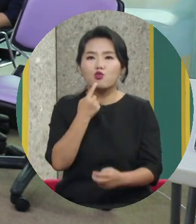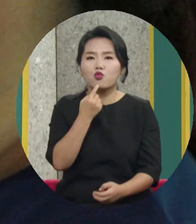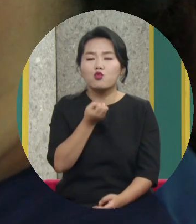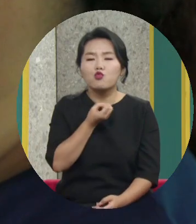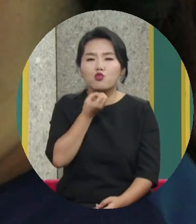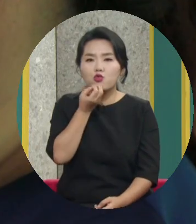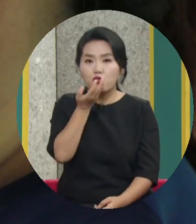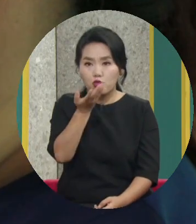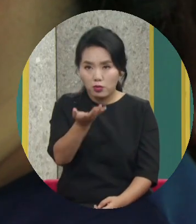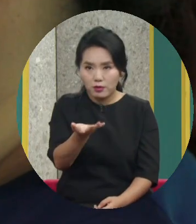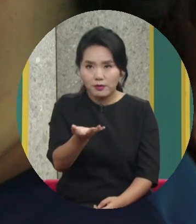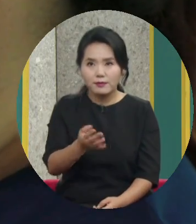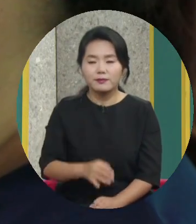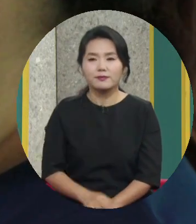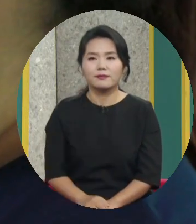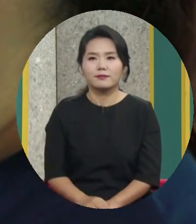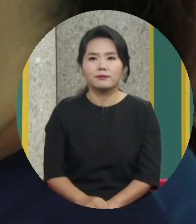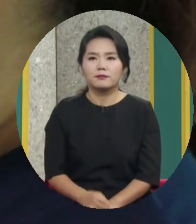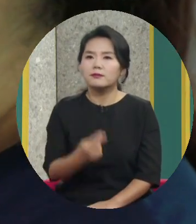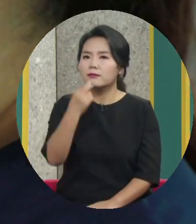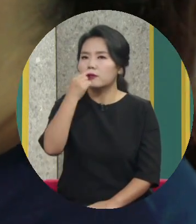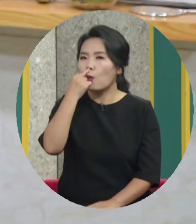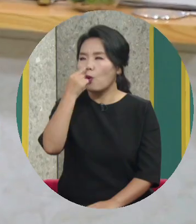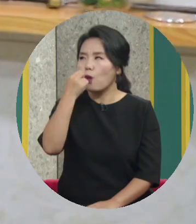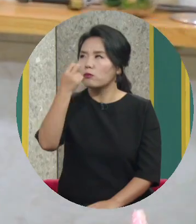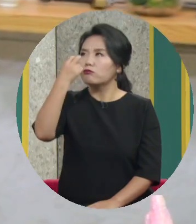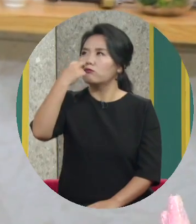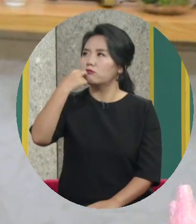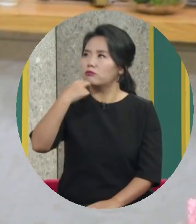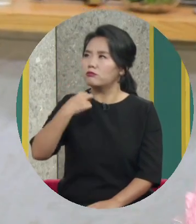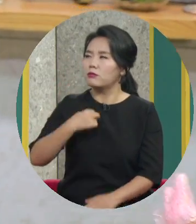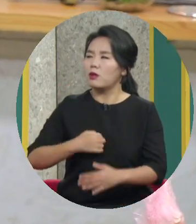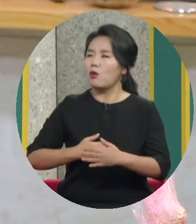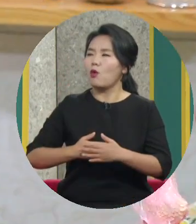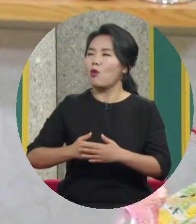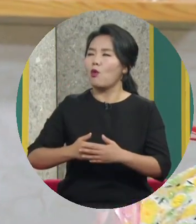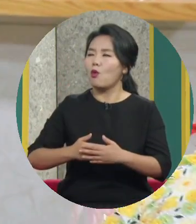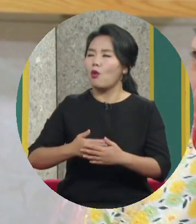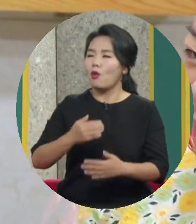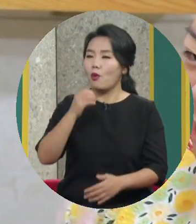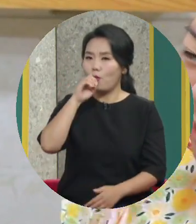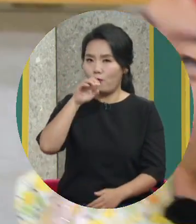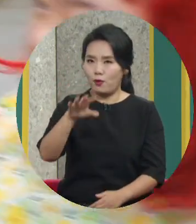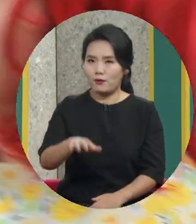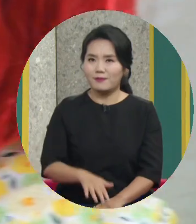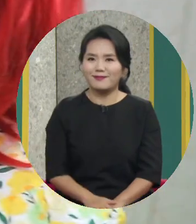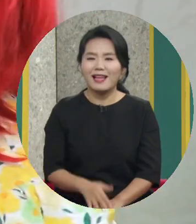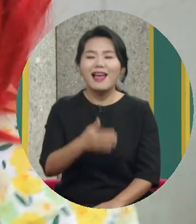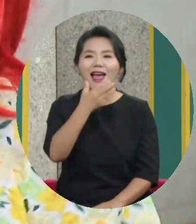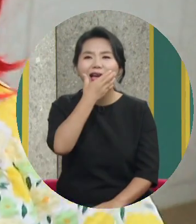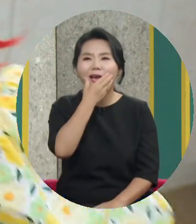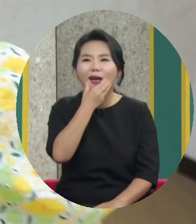1, 2, 3. 잘했어요. 행복한 표정이에요. 네. 시작.